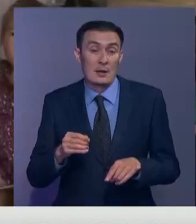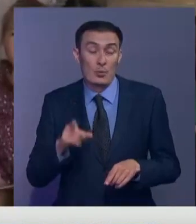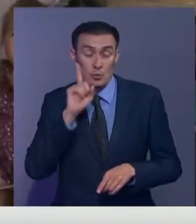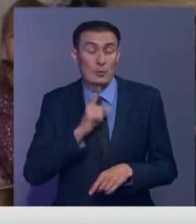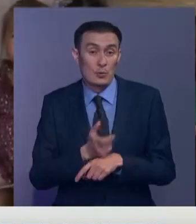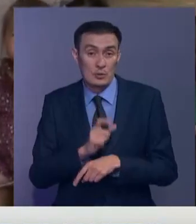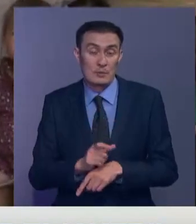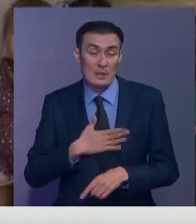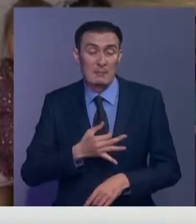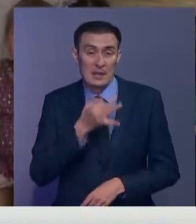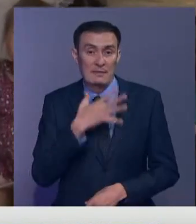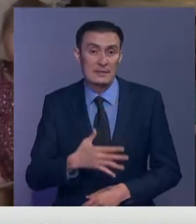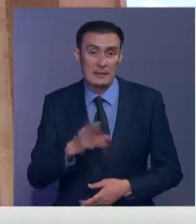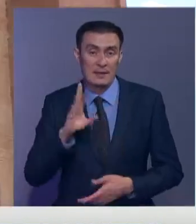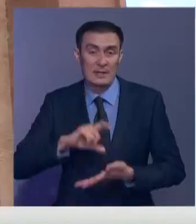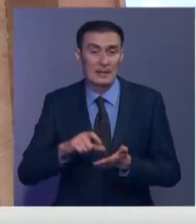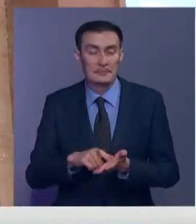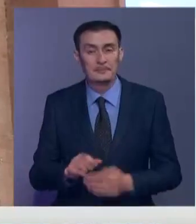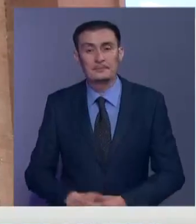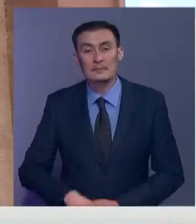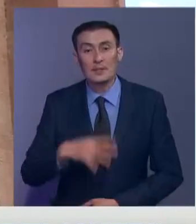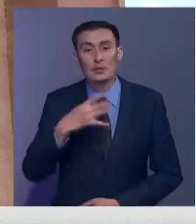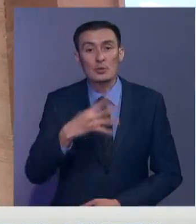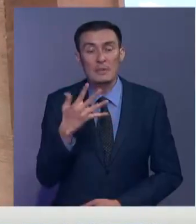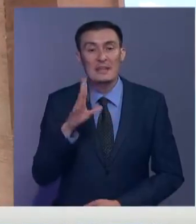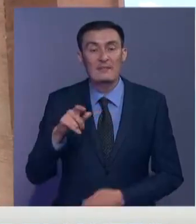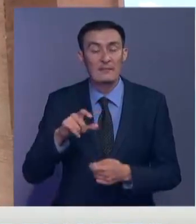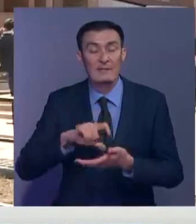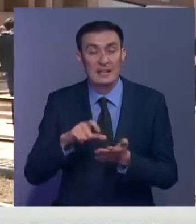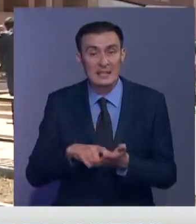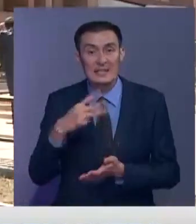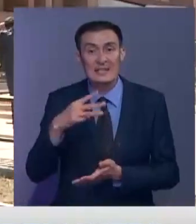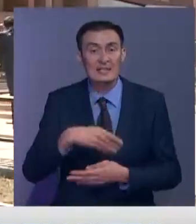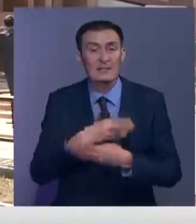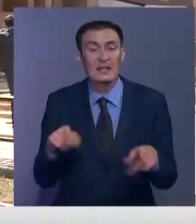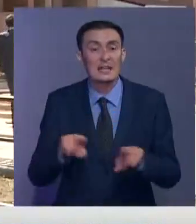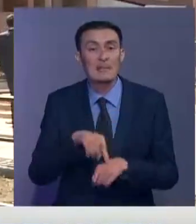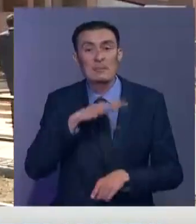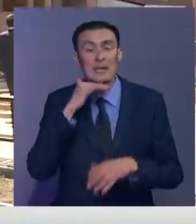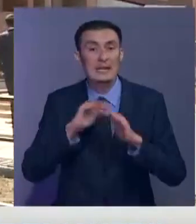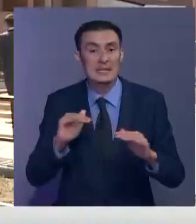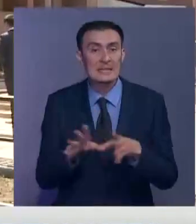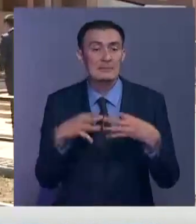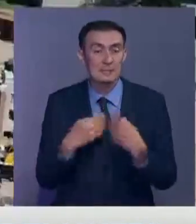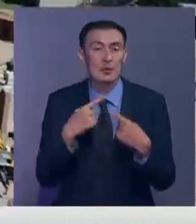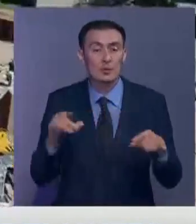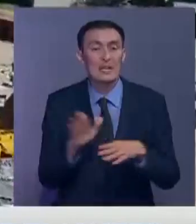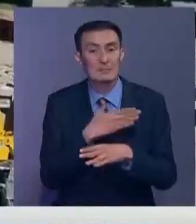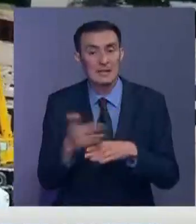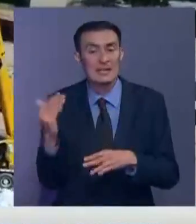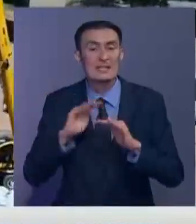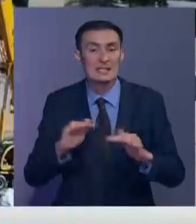так, в принципе, нам нравится квартира. Из 45 квартир в этом доме 30 выдали таким же многодетным семьям. Остальные распределяют